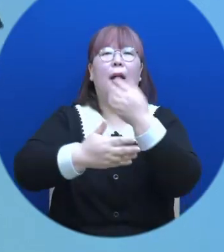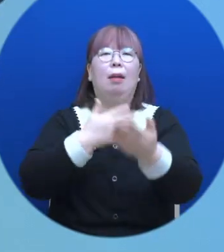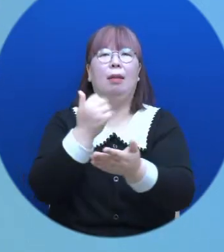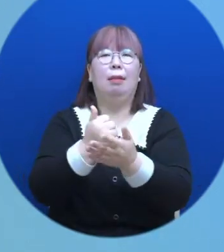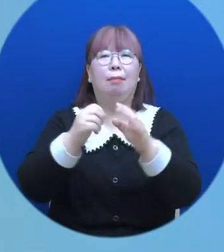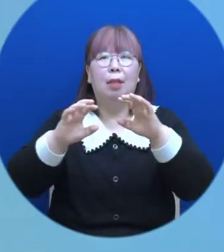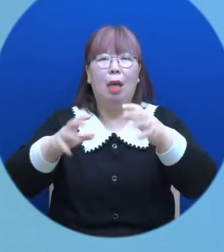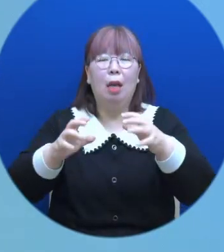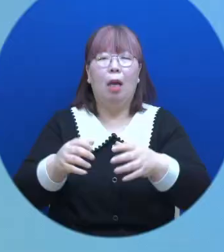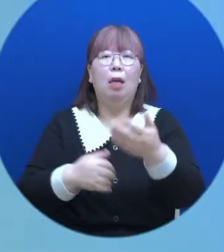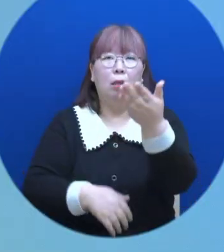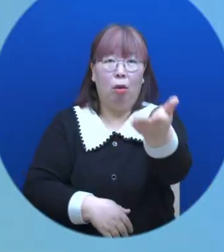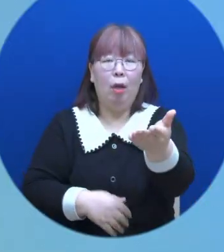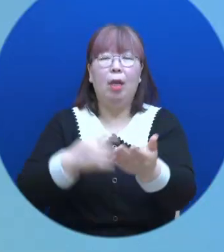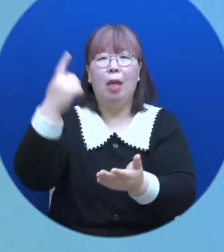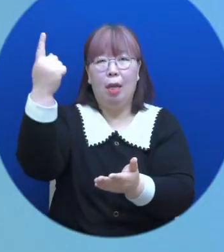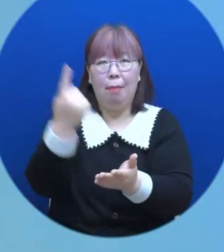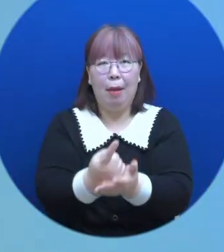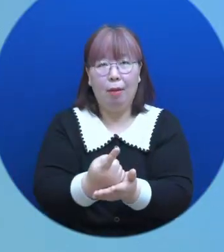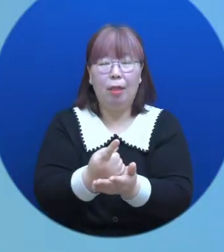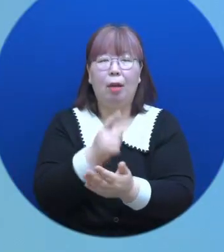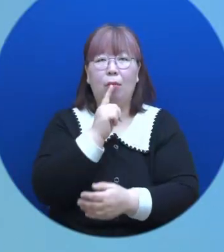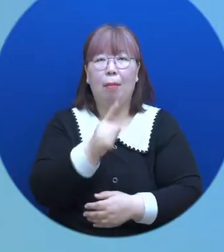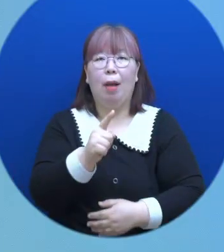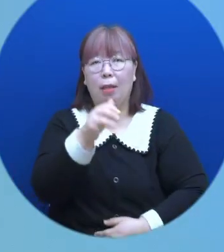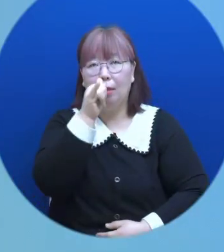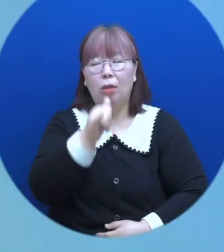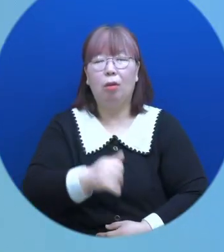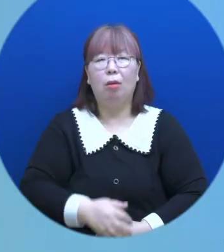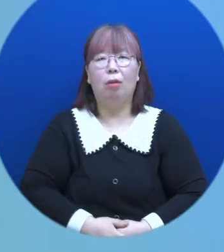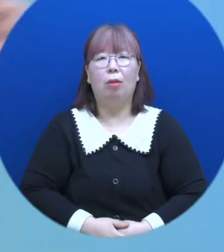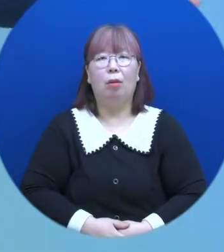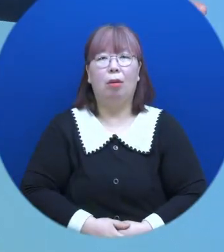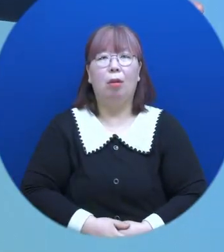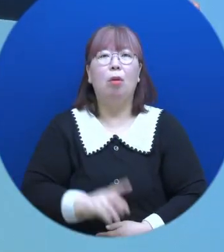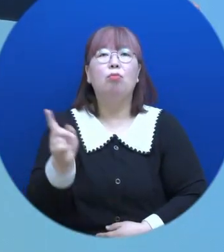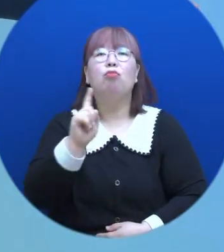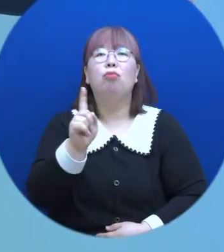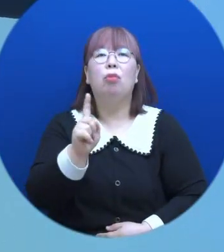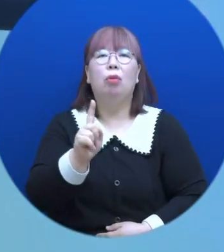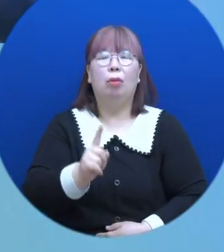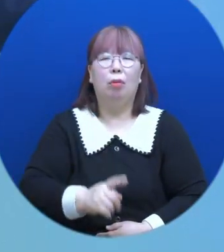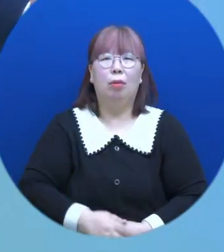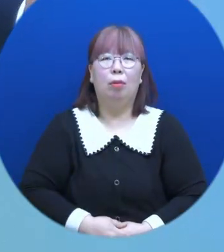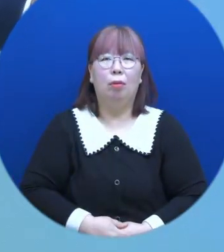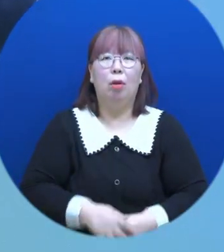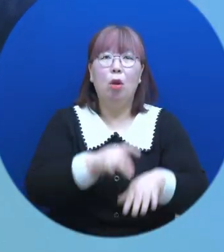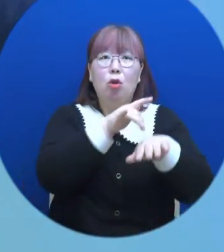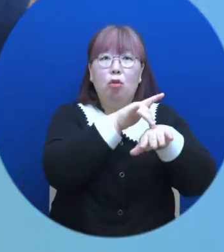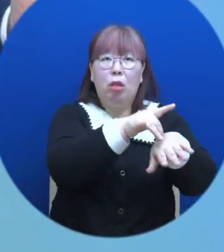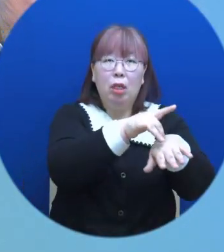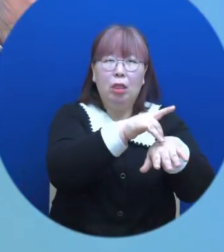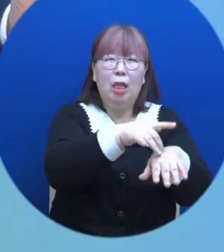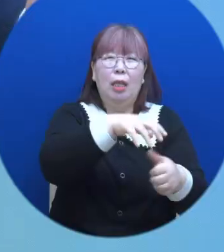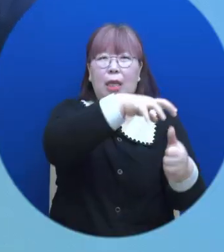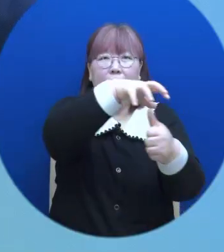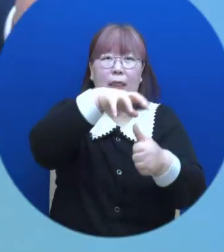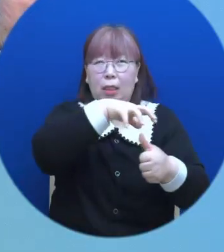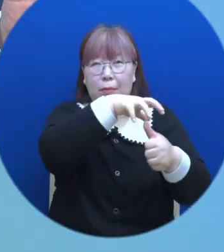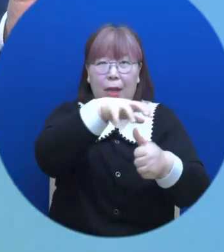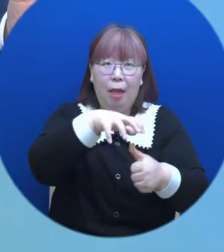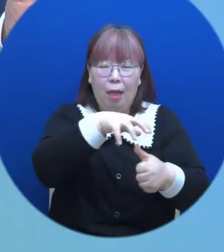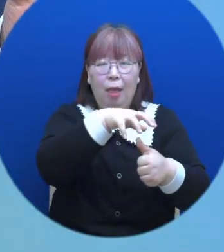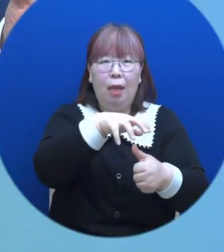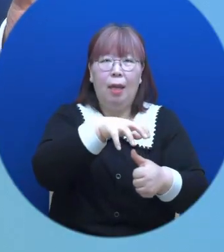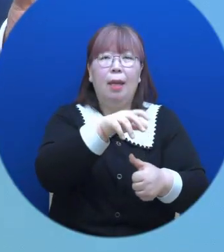나라가 너에게 임하였느니라 이렇게 말씀을 해요. 무슨 말입니까? 귀신의 지배받고 귀신의 다스림을